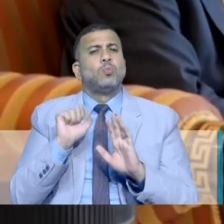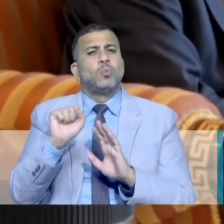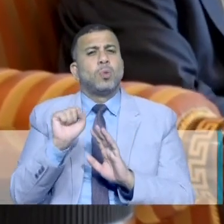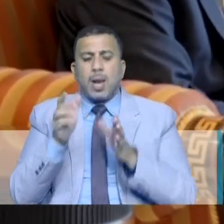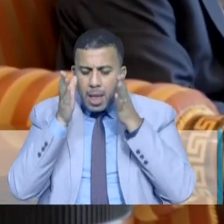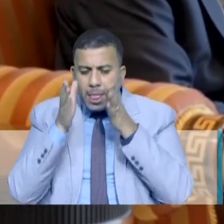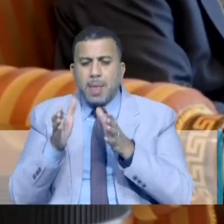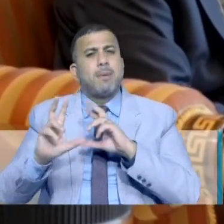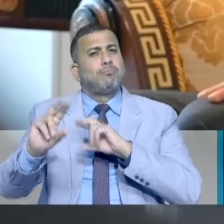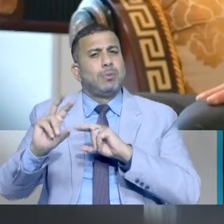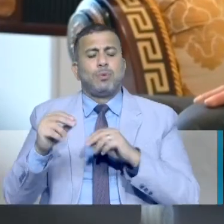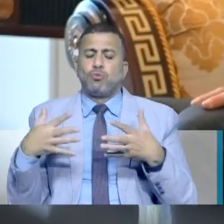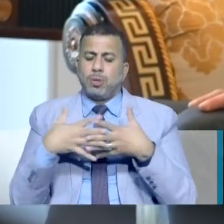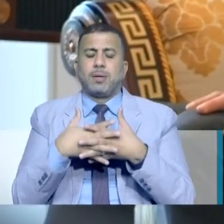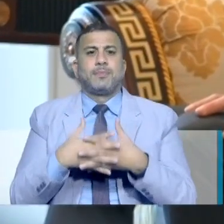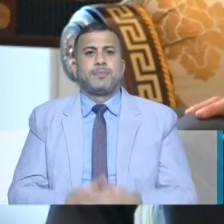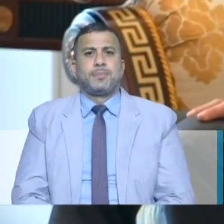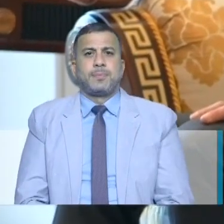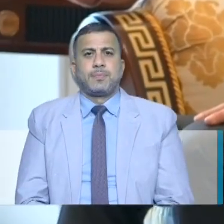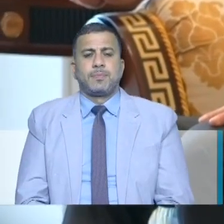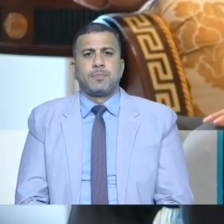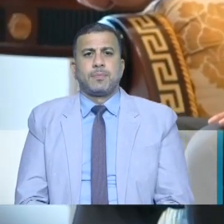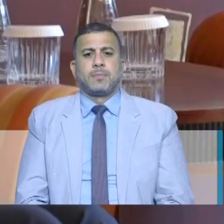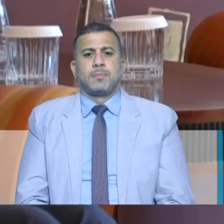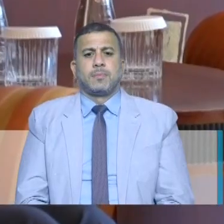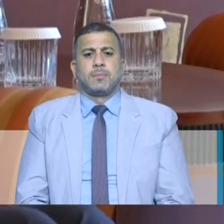عدد من المواضيع ذات الاهتمام المشترك